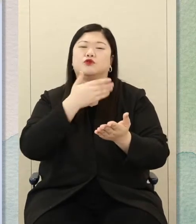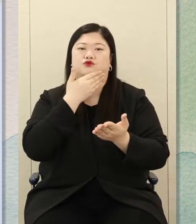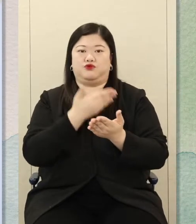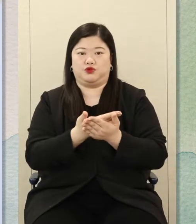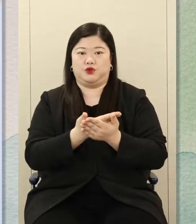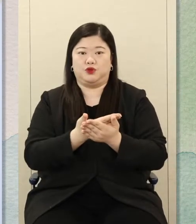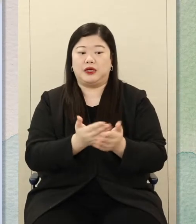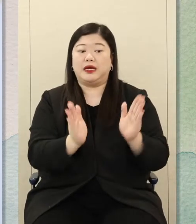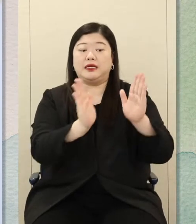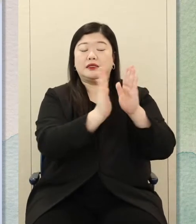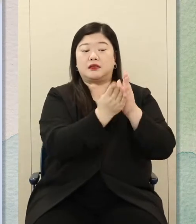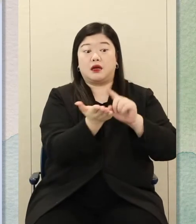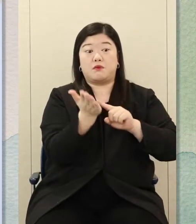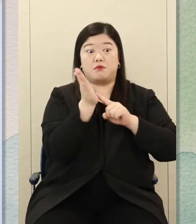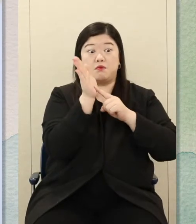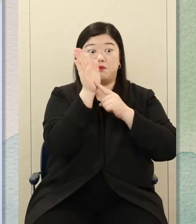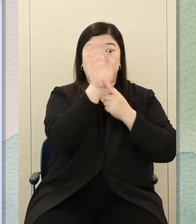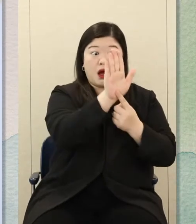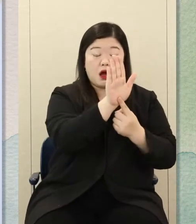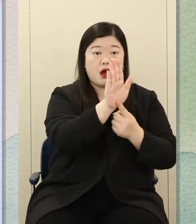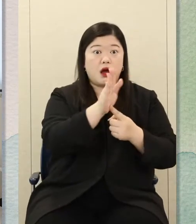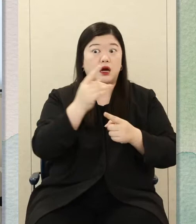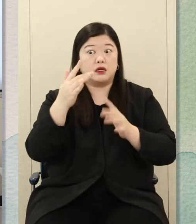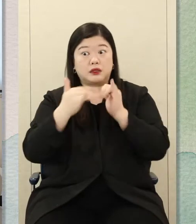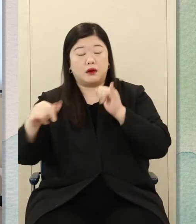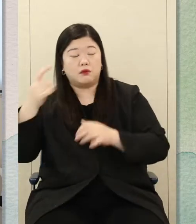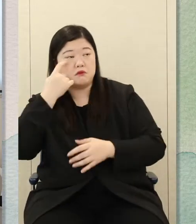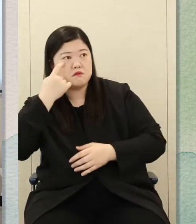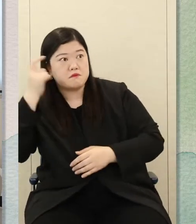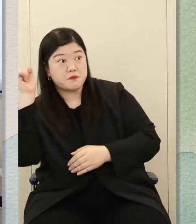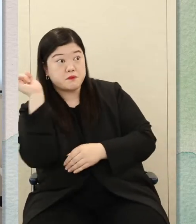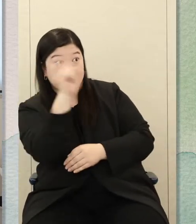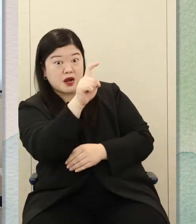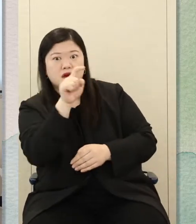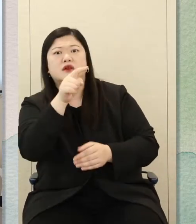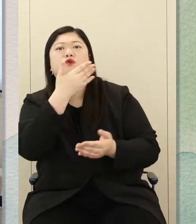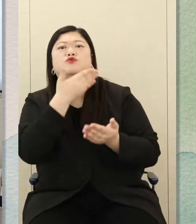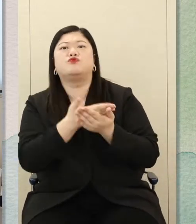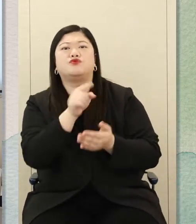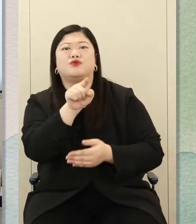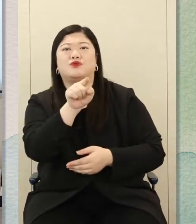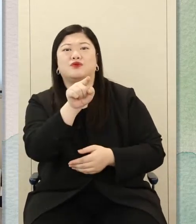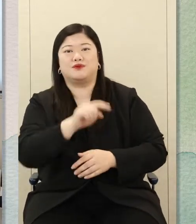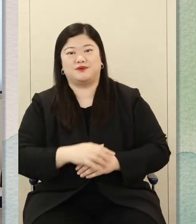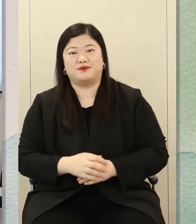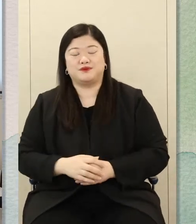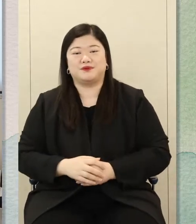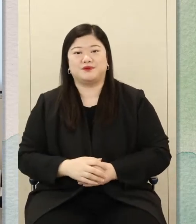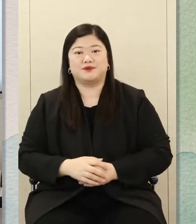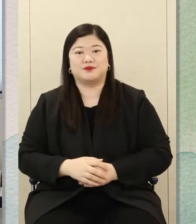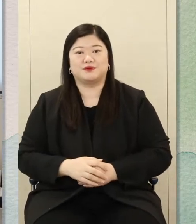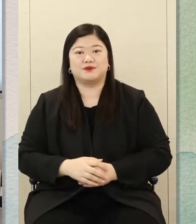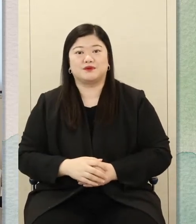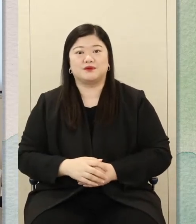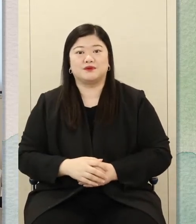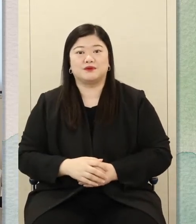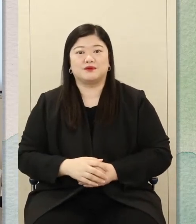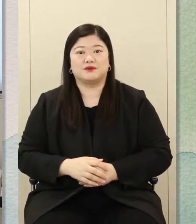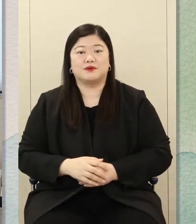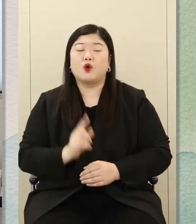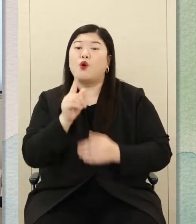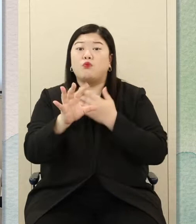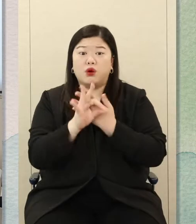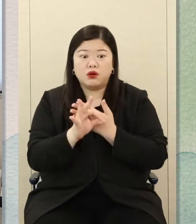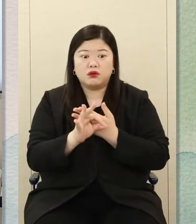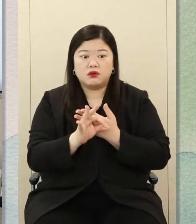큰, 책 생태계의 제일 큰 과제가 됐다. 예, 그런 생각이 든 거예요. 그래서 어떻게 해야 될까 막 너무나 많은